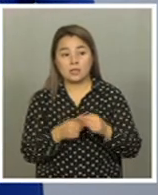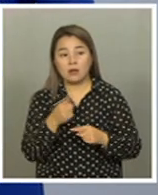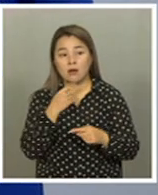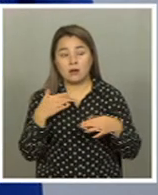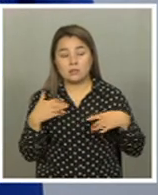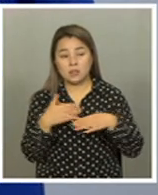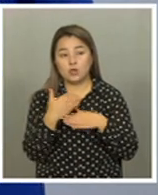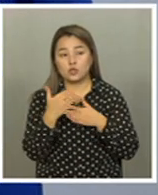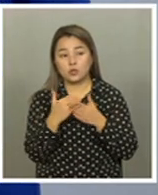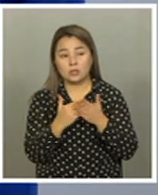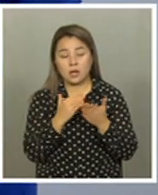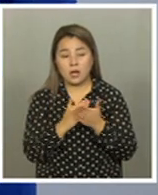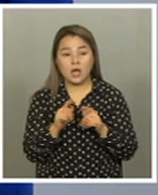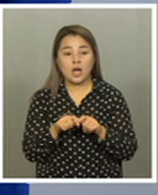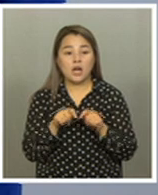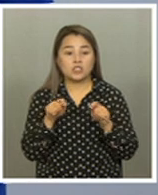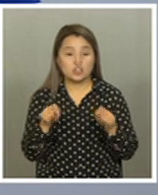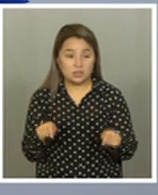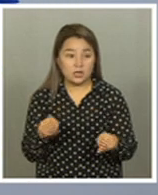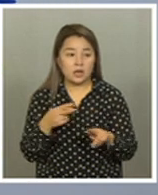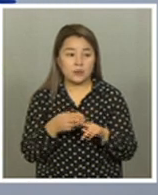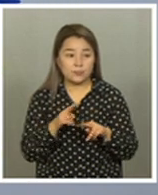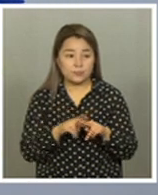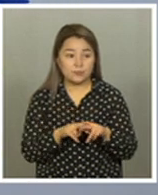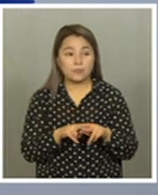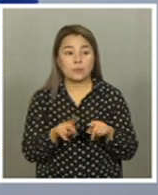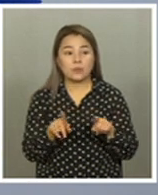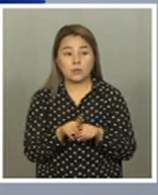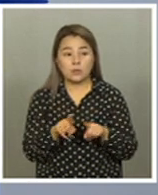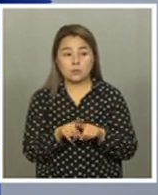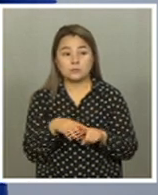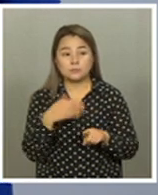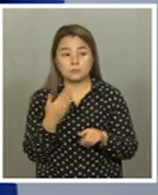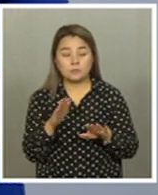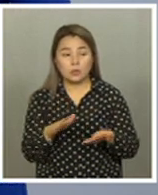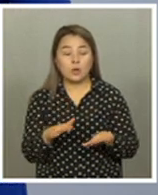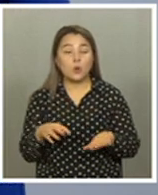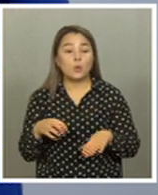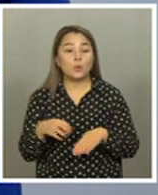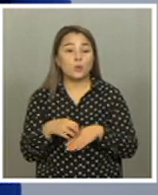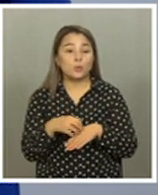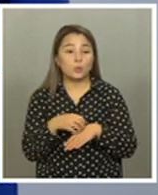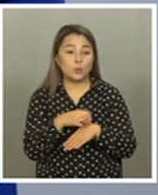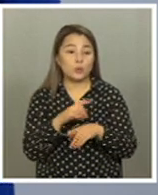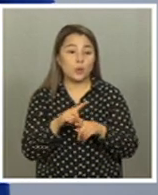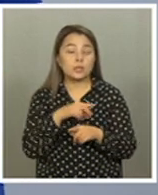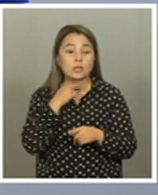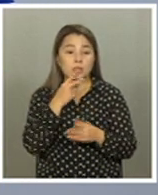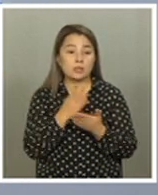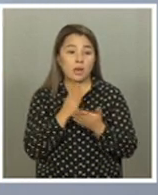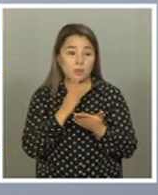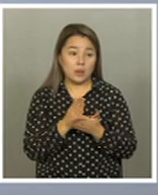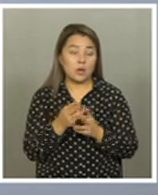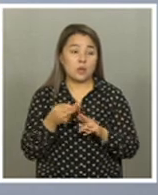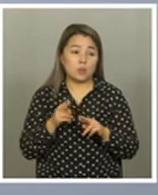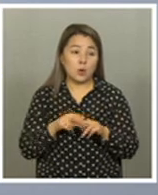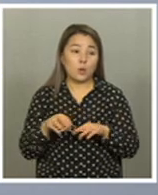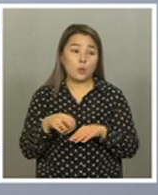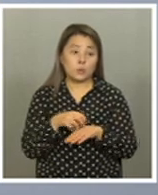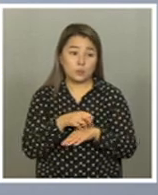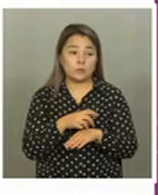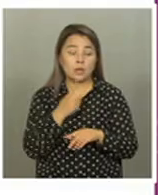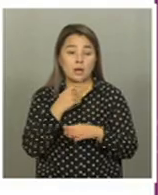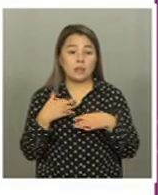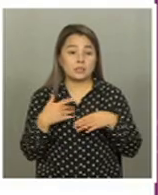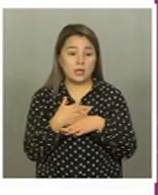жүйесі ашық. Яғни балалар, бұл жерде ұлуға мысал келтіруге болады. Ұлуда қан тарату